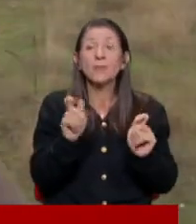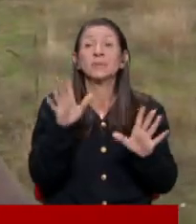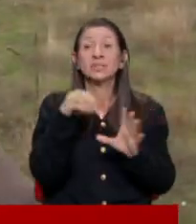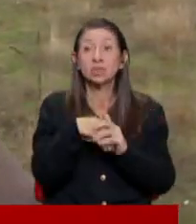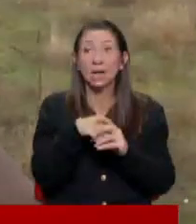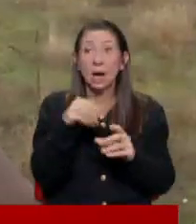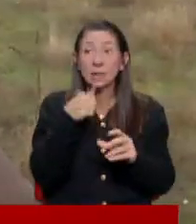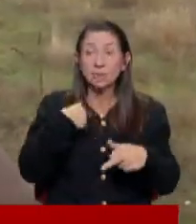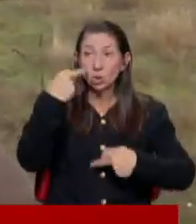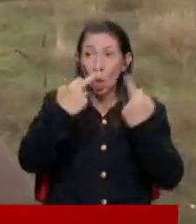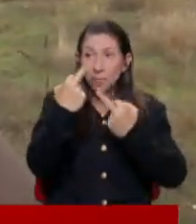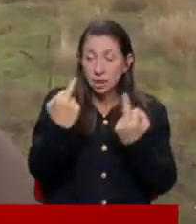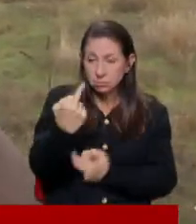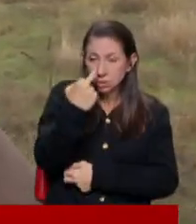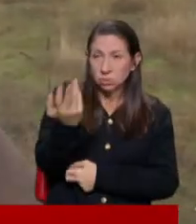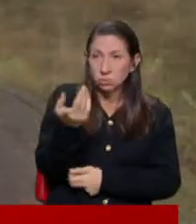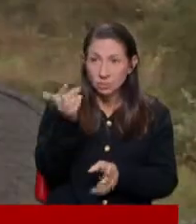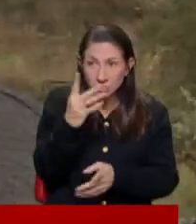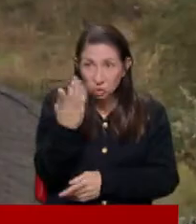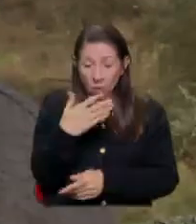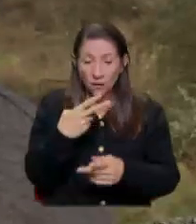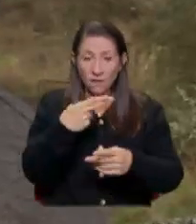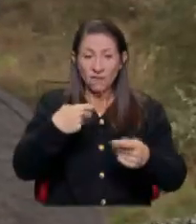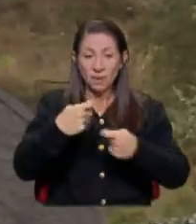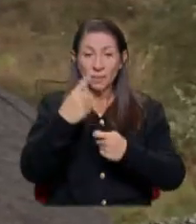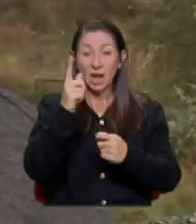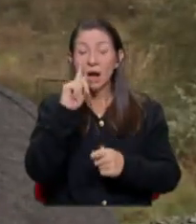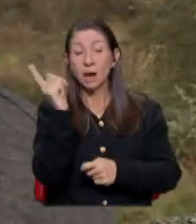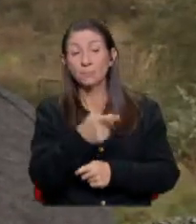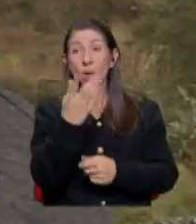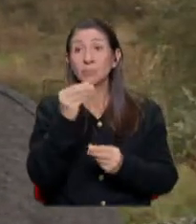için. Adam bizi dolandırmış, yani bunun ötesi var mı? Firmaya birilerinin yaptırımda bulunması lazım.